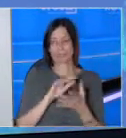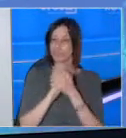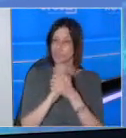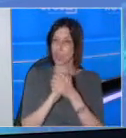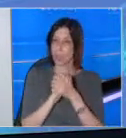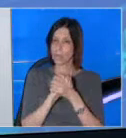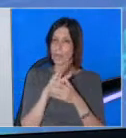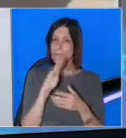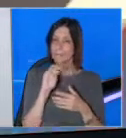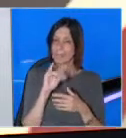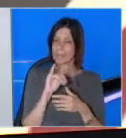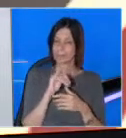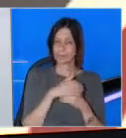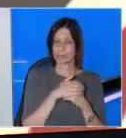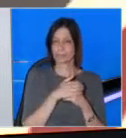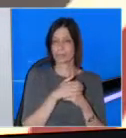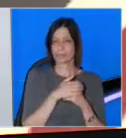בני נמצא איתנו על הקו?